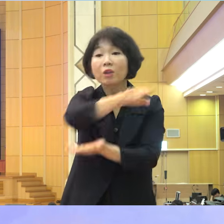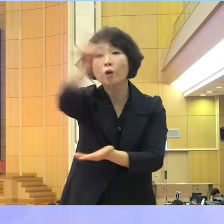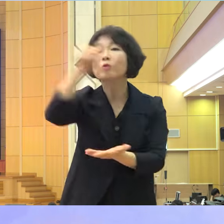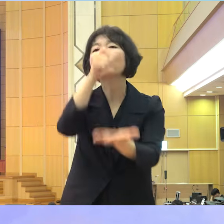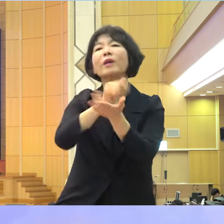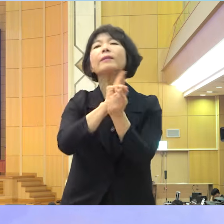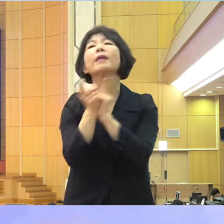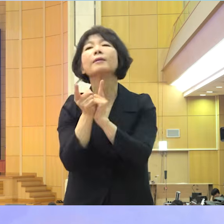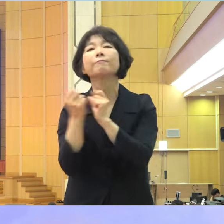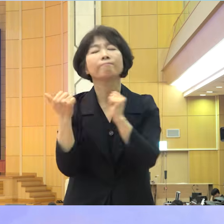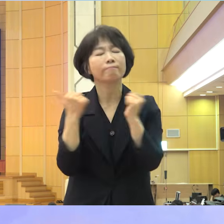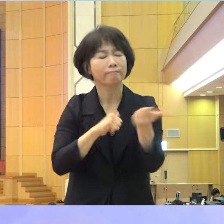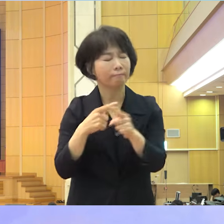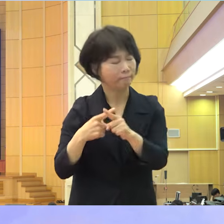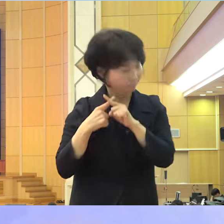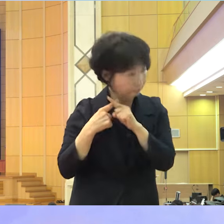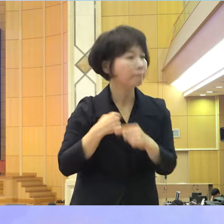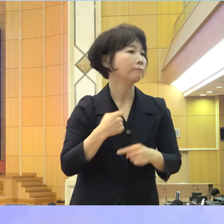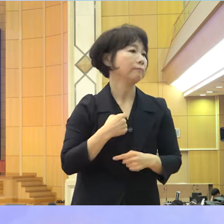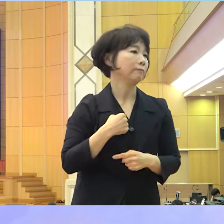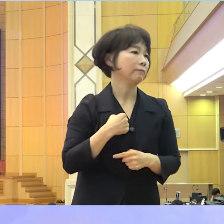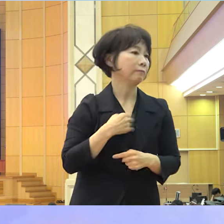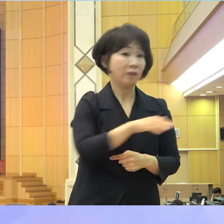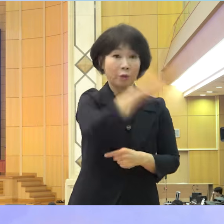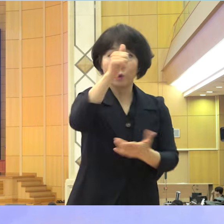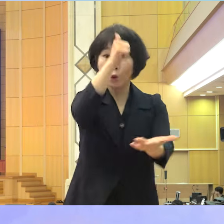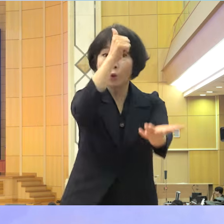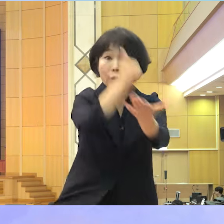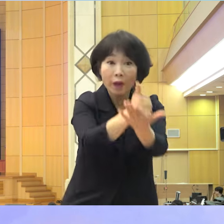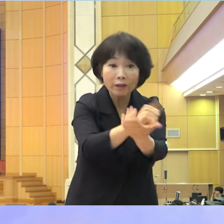죽어주심으로 우리를 죽음에서